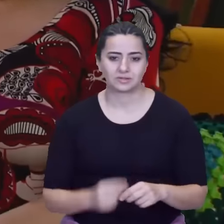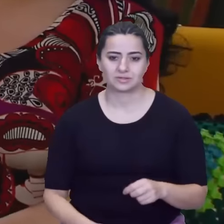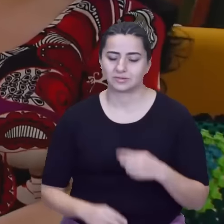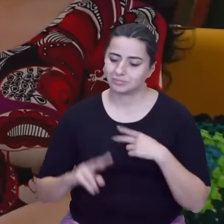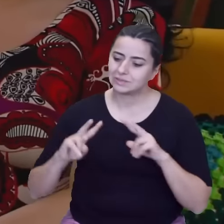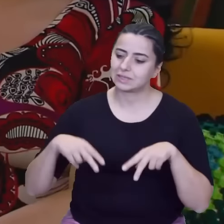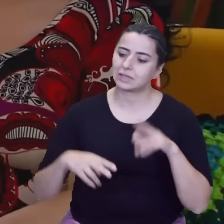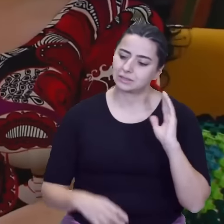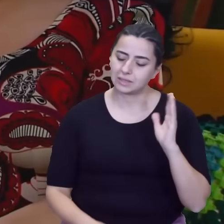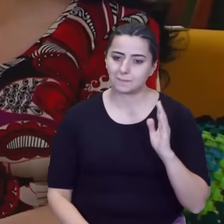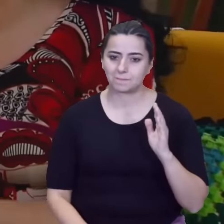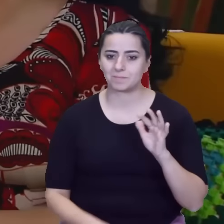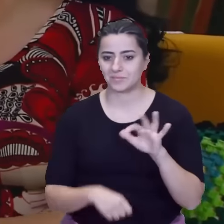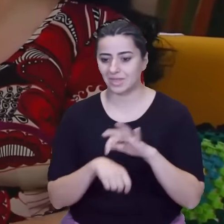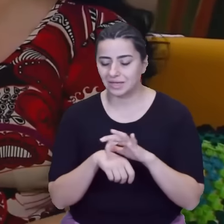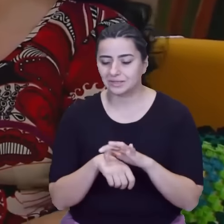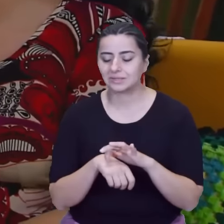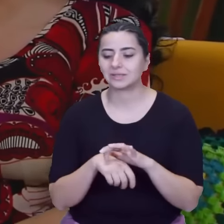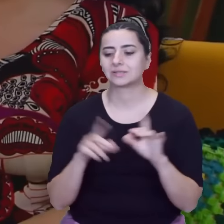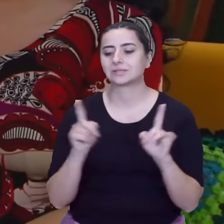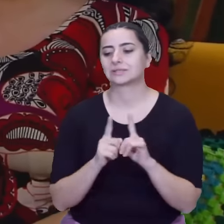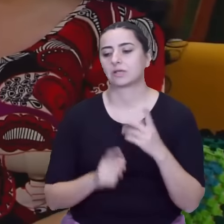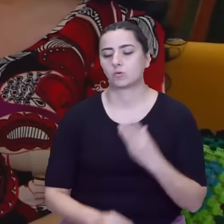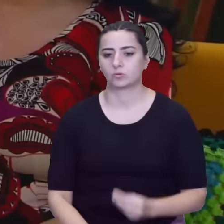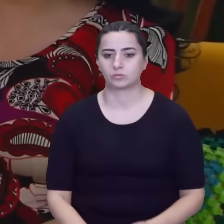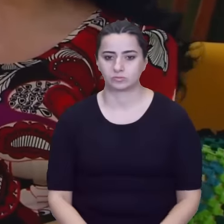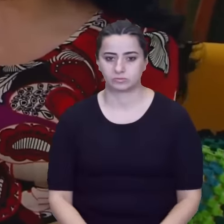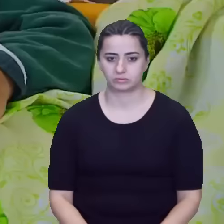Seyficiğim biz kalkalım. Hasta ziyareti kısa olur.